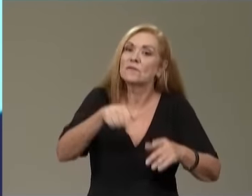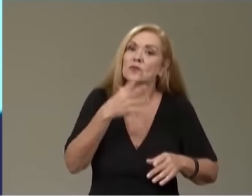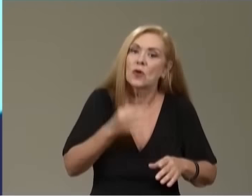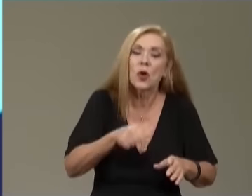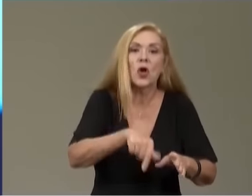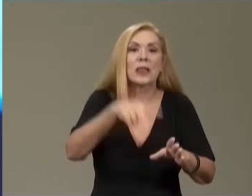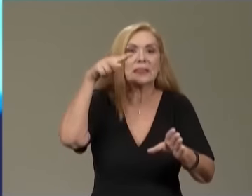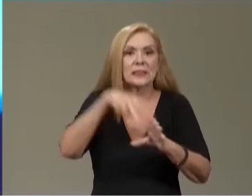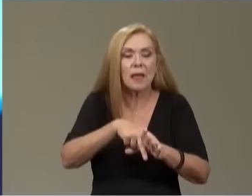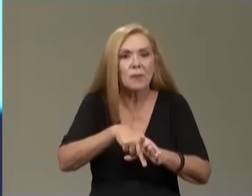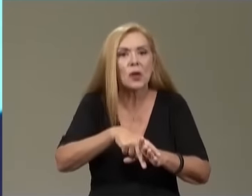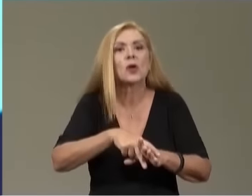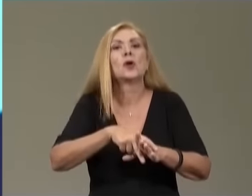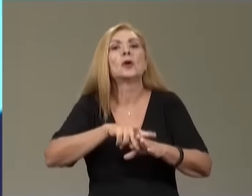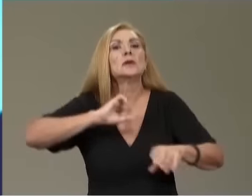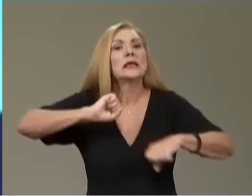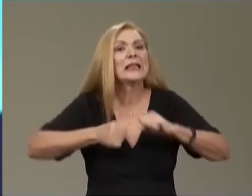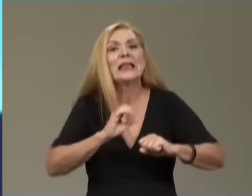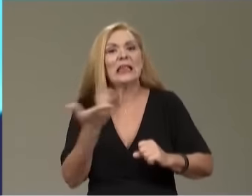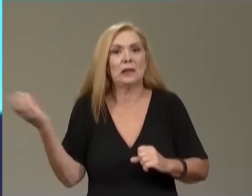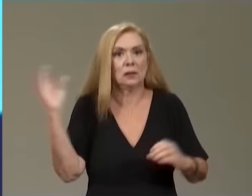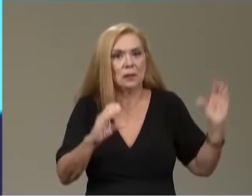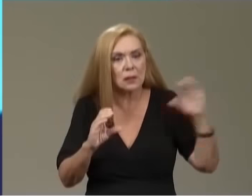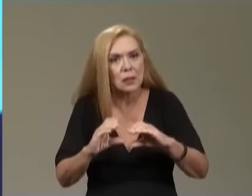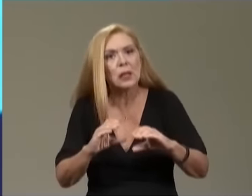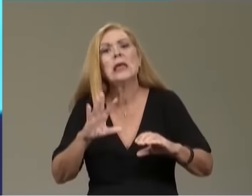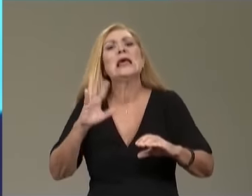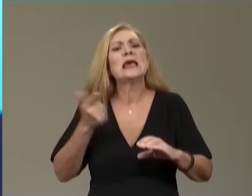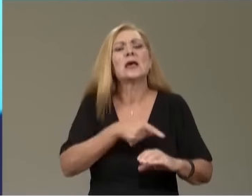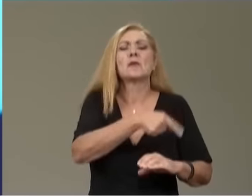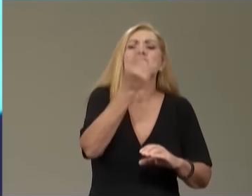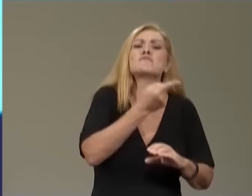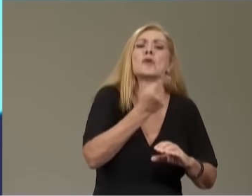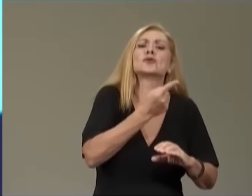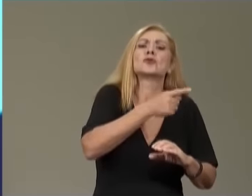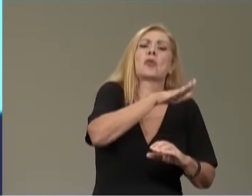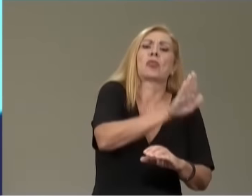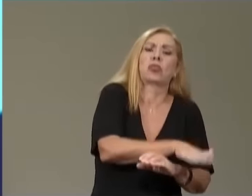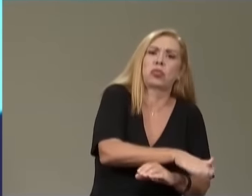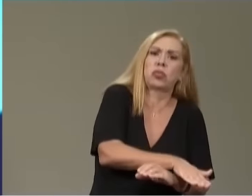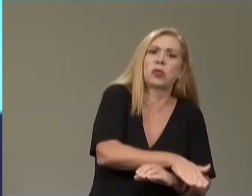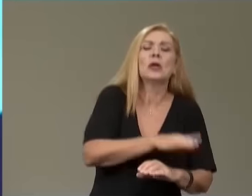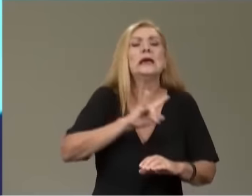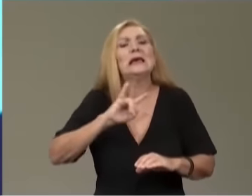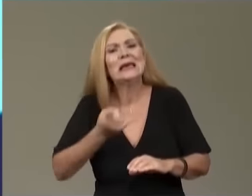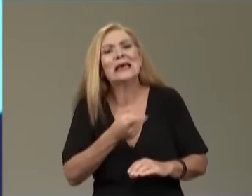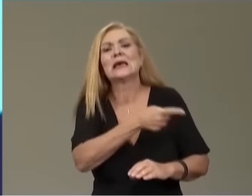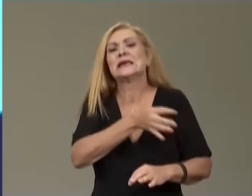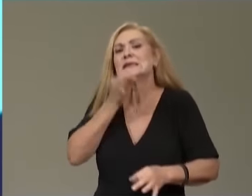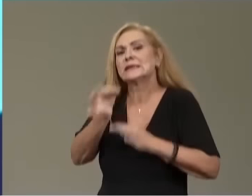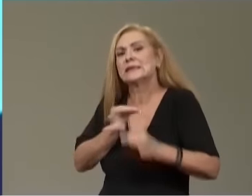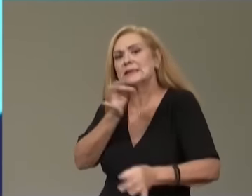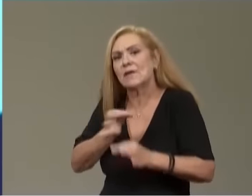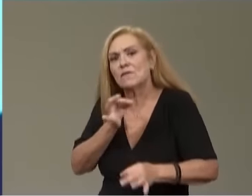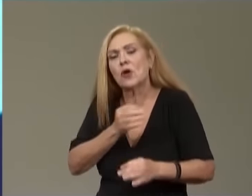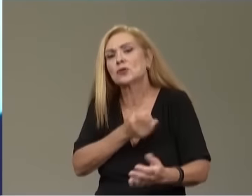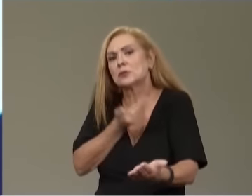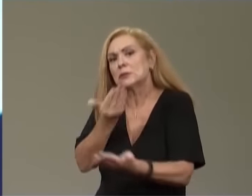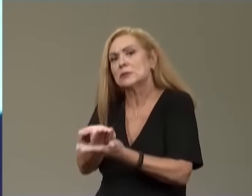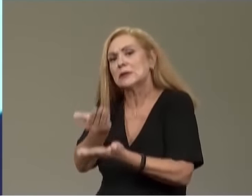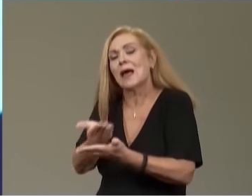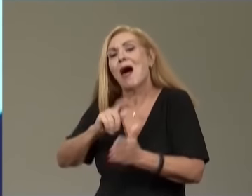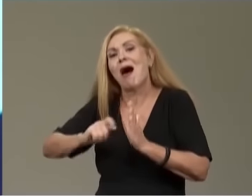δρά είτε ως συνεπενδυτής, είτε ως μειοψηφικός επενδυτής, είτε ως σύμβουλος που θα εισηγείται υβριδικά